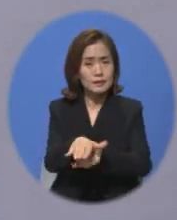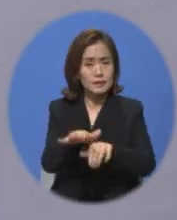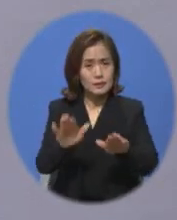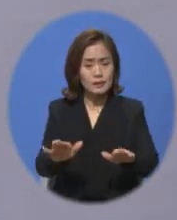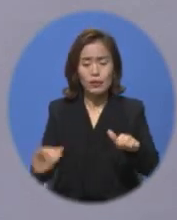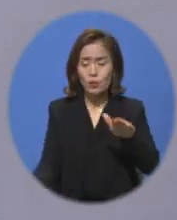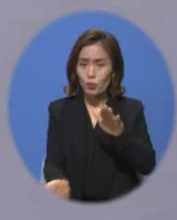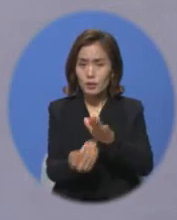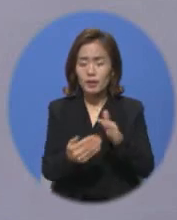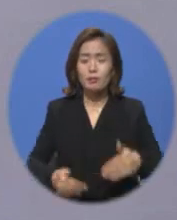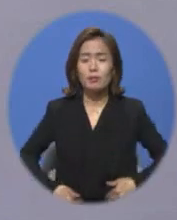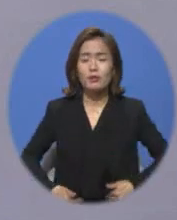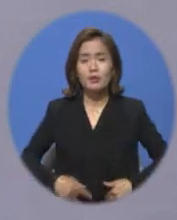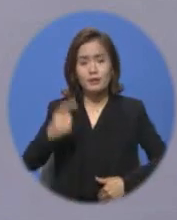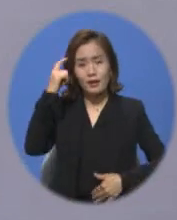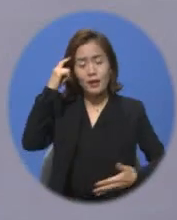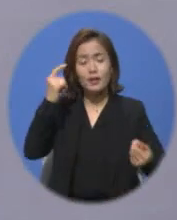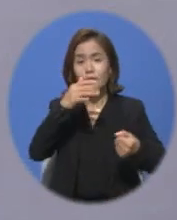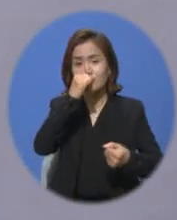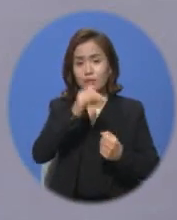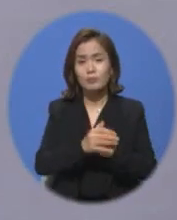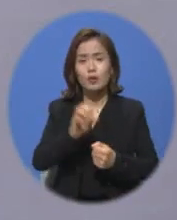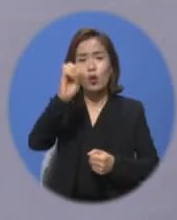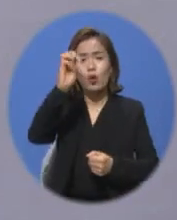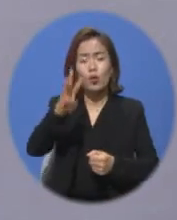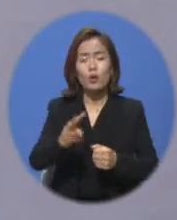지지해야합니다.따라서